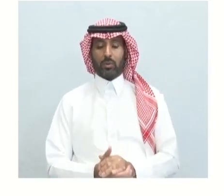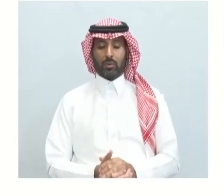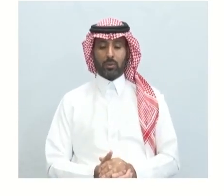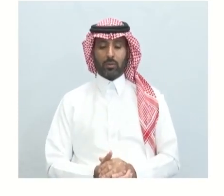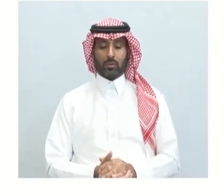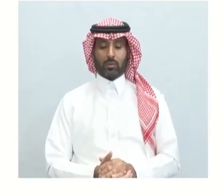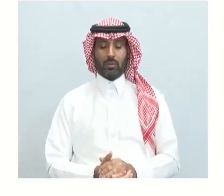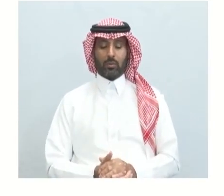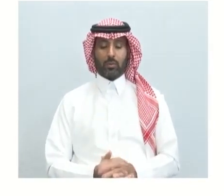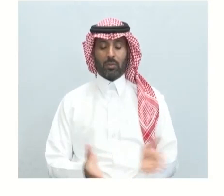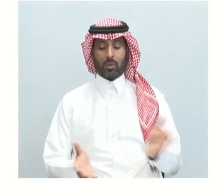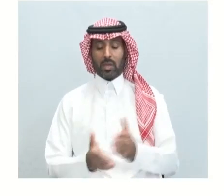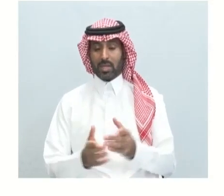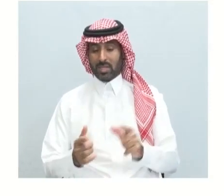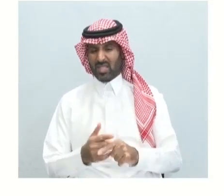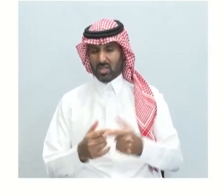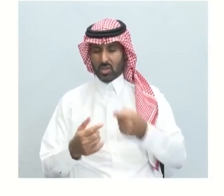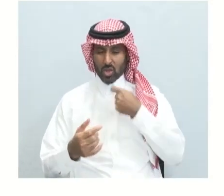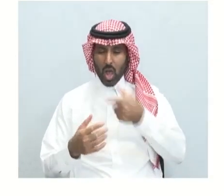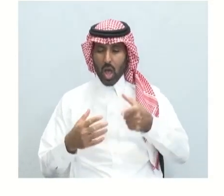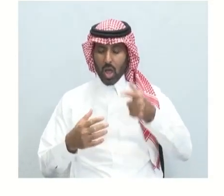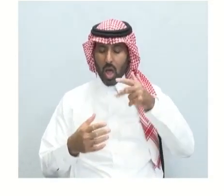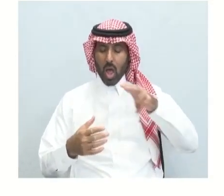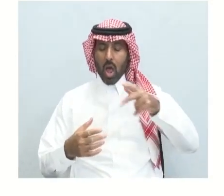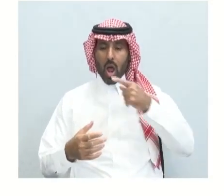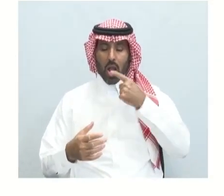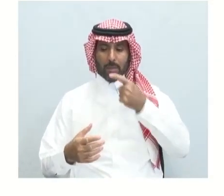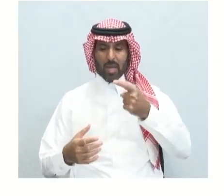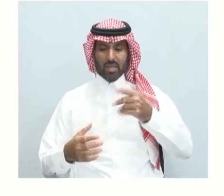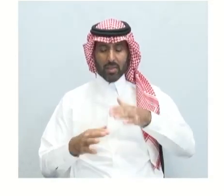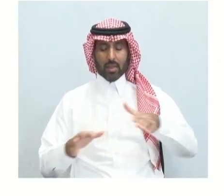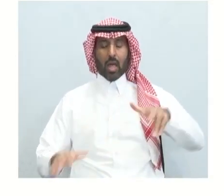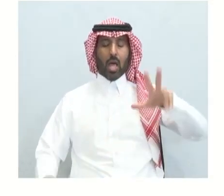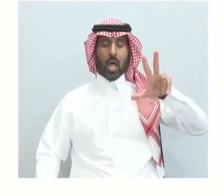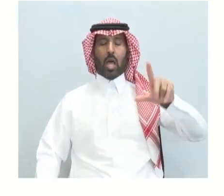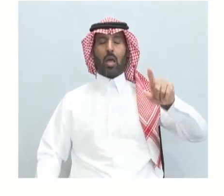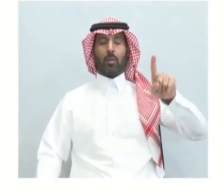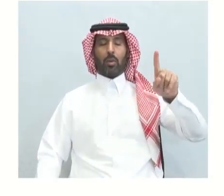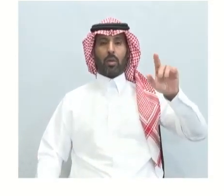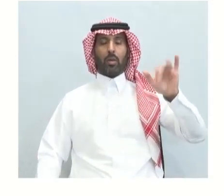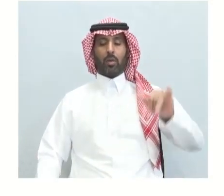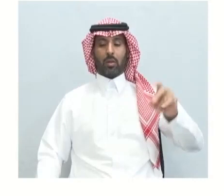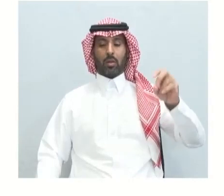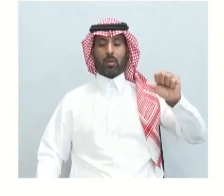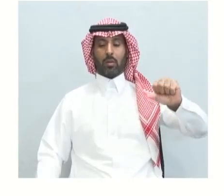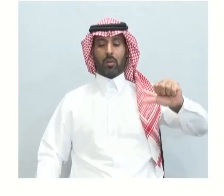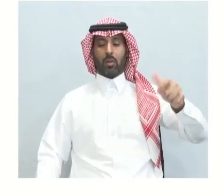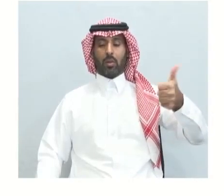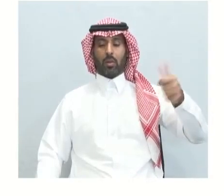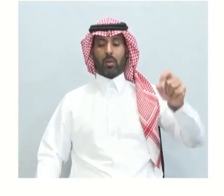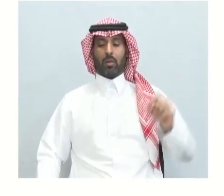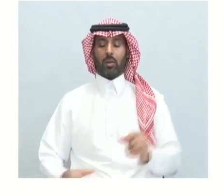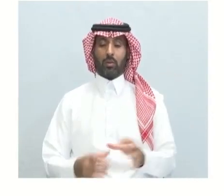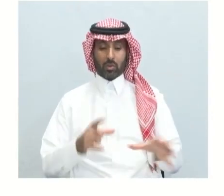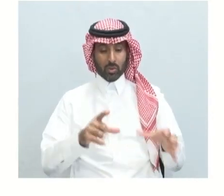مربع واخيرا صحراء البيضاء التي تبلغ مساحتها 9000 م مربع وهناك